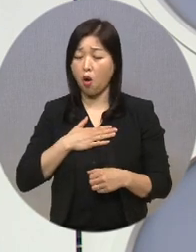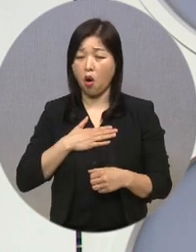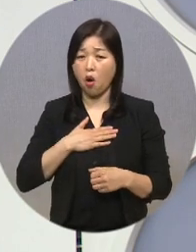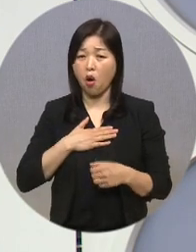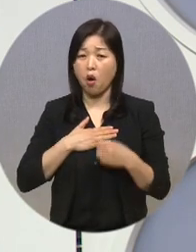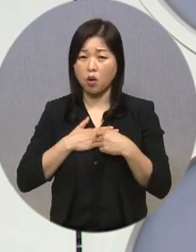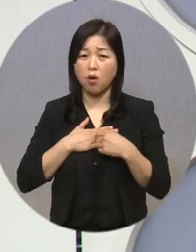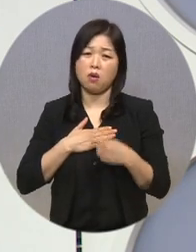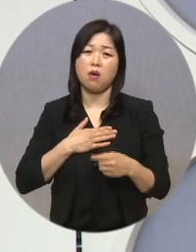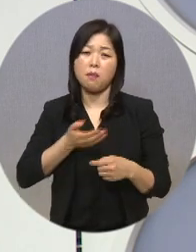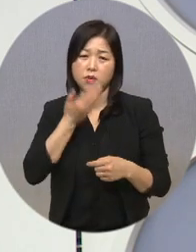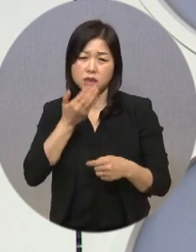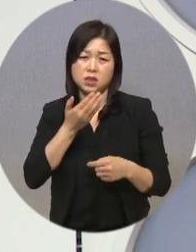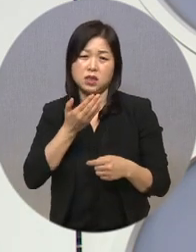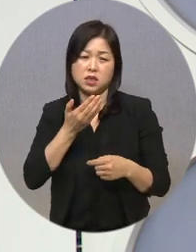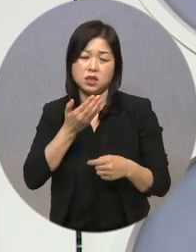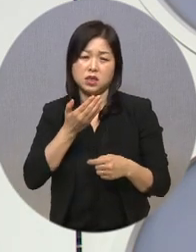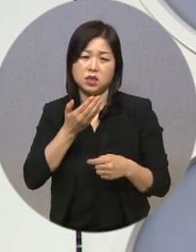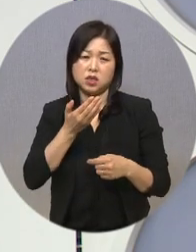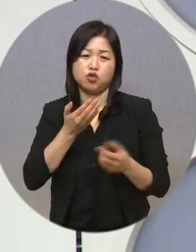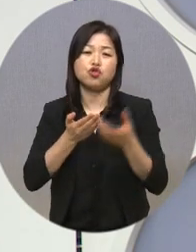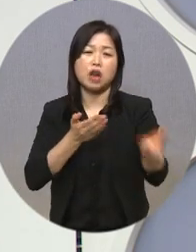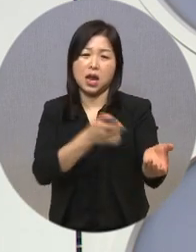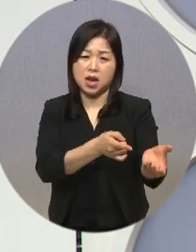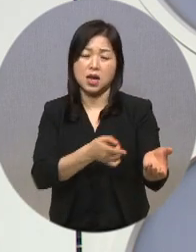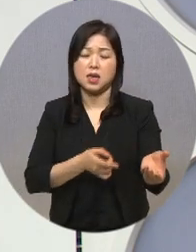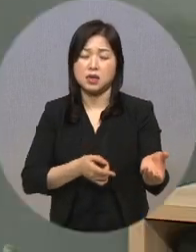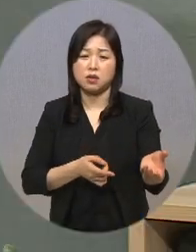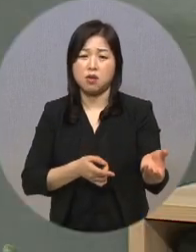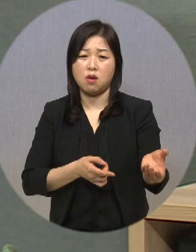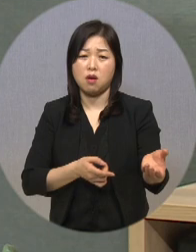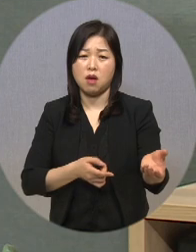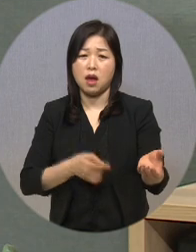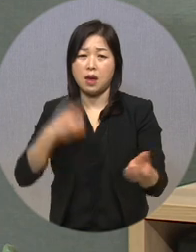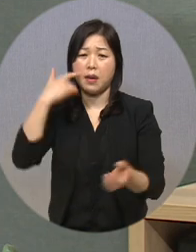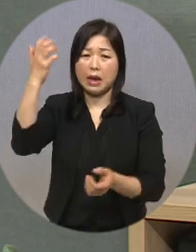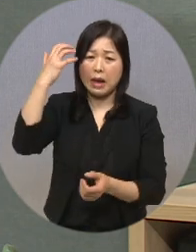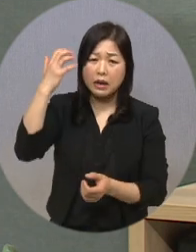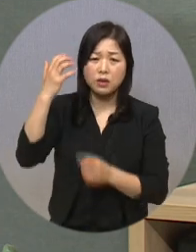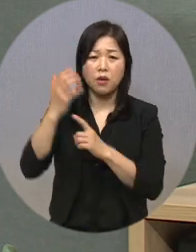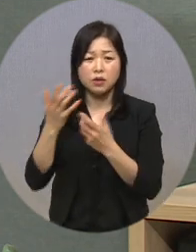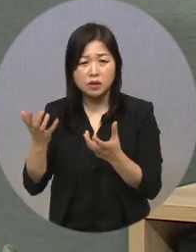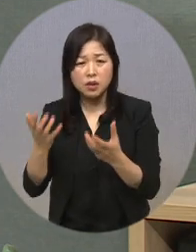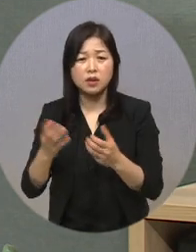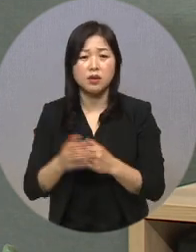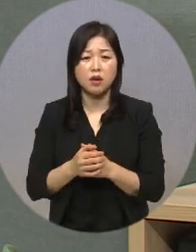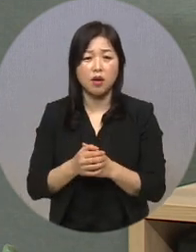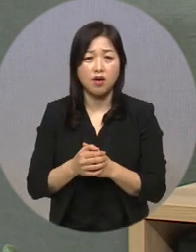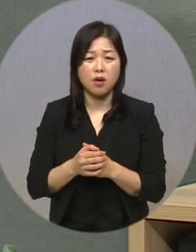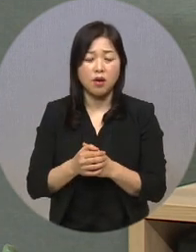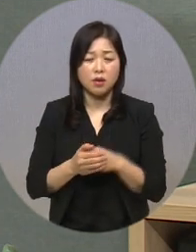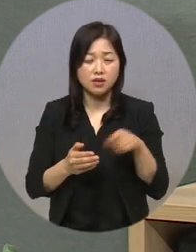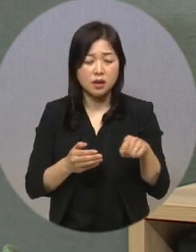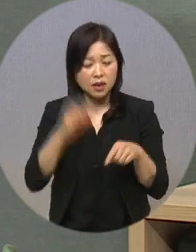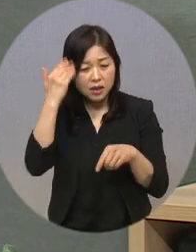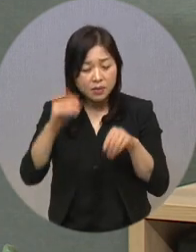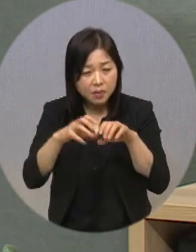김밥을 저 아버님 또 뭐라 그럴까 몰래 가서 줬는데 눈 깜짝하면서 먹고 물 좀 또 달라는 애가 나